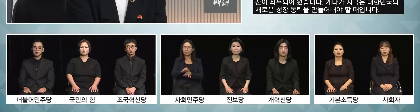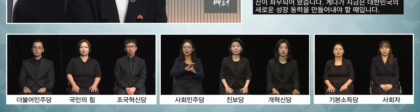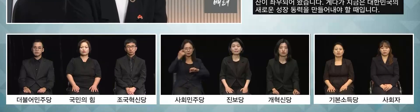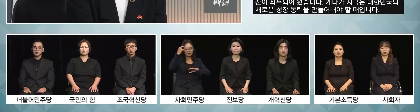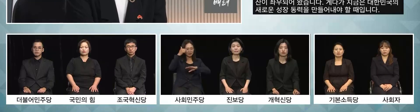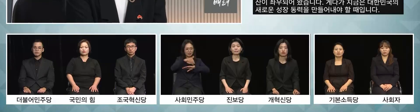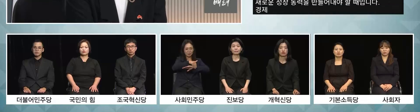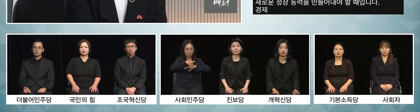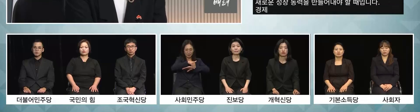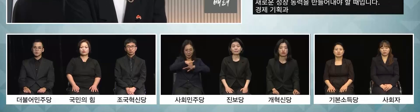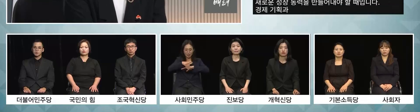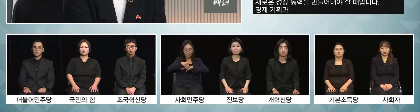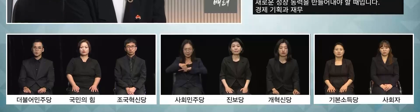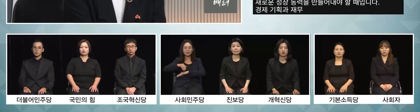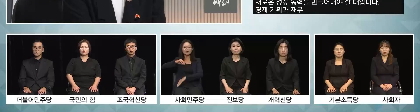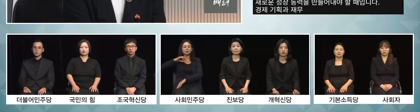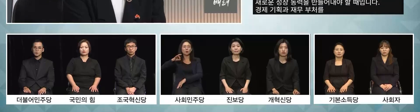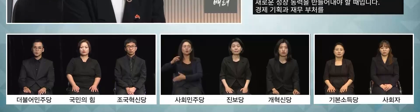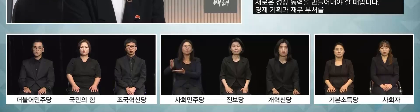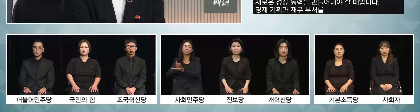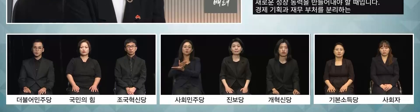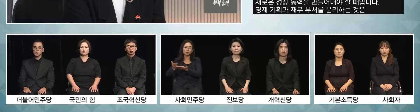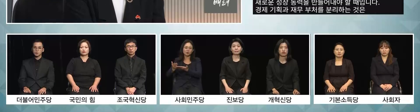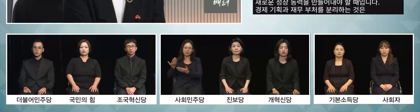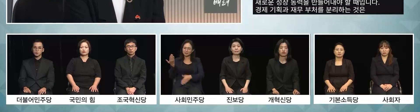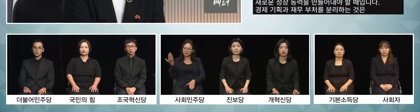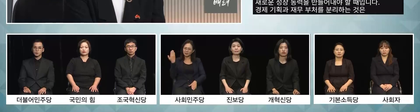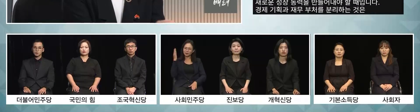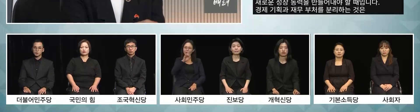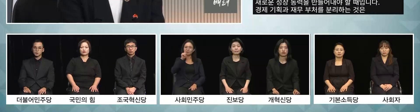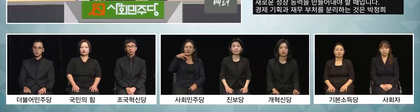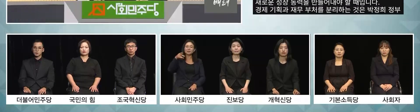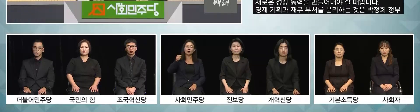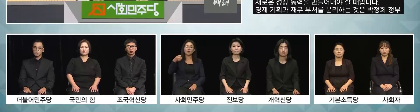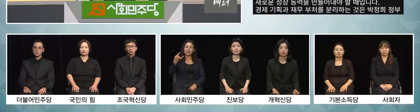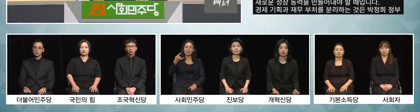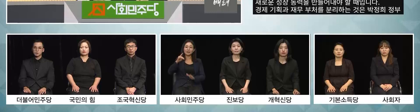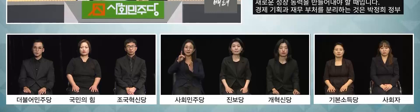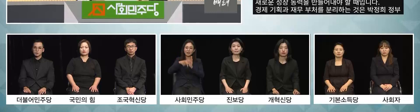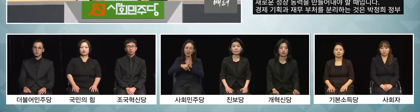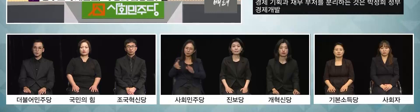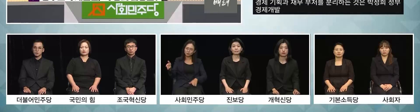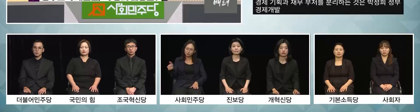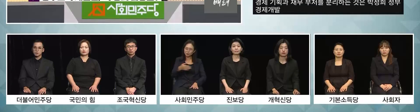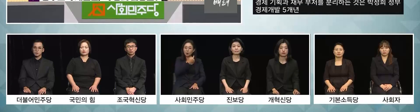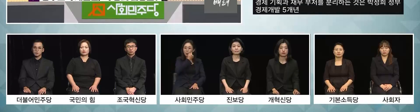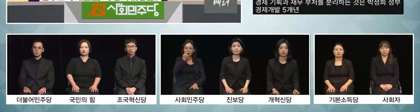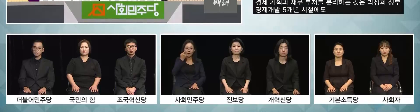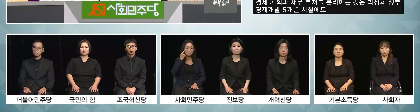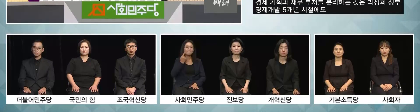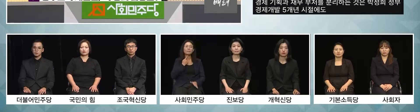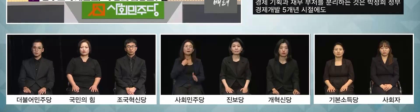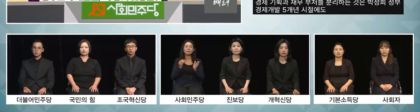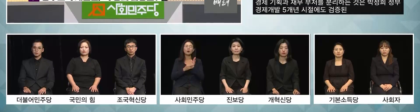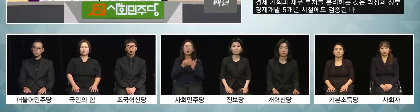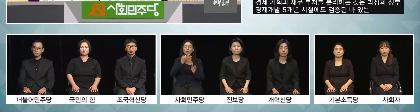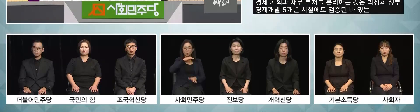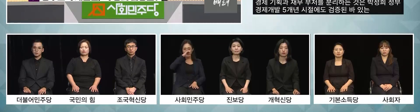경제기획과 재무부처를 분리하는 것은 박정희 정부 경제개발 5개년 계획 시절에도 검증된 바 있는 효율적인